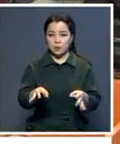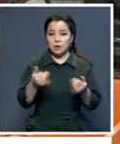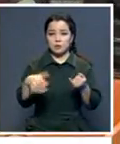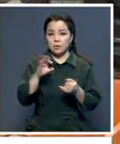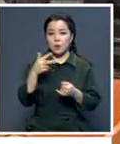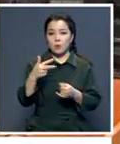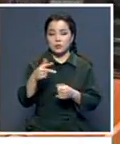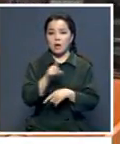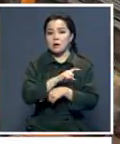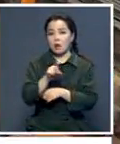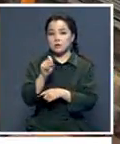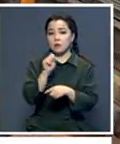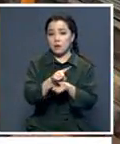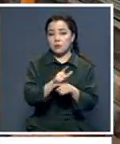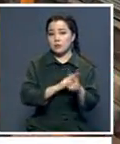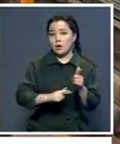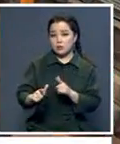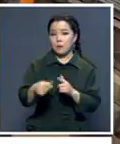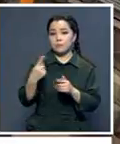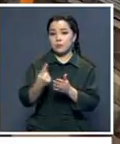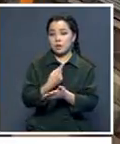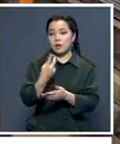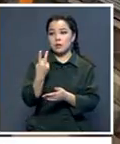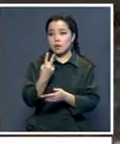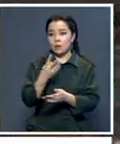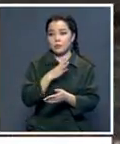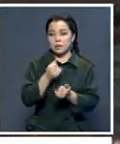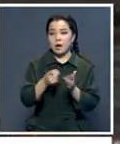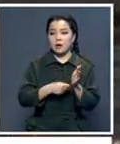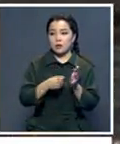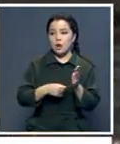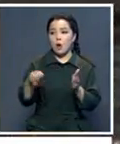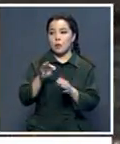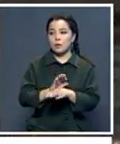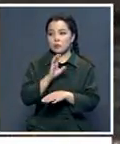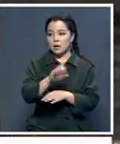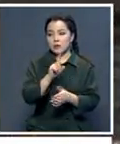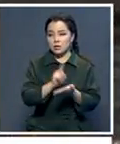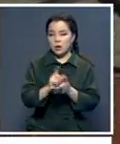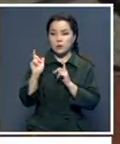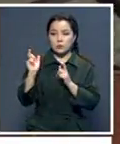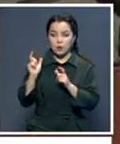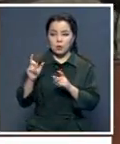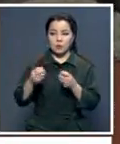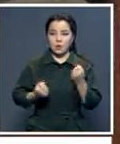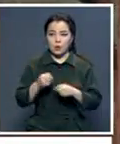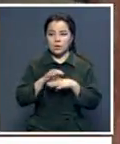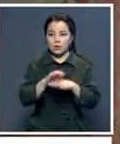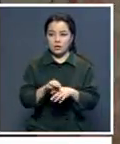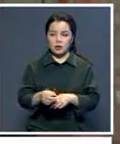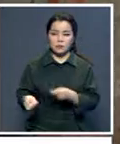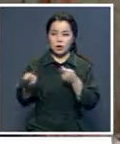30 кранға тапсырыс берілген, дайын болған алғаш кекеуін бүгін Қарағанды облысына апаратын жүк көліктеріне тиеді. Бұл